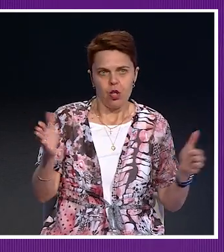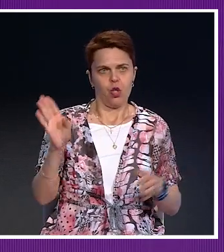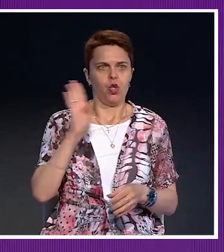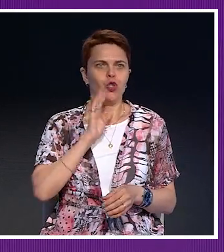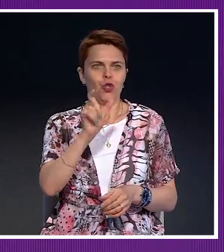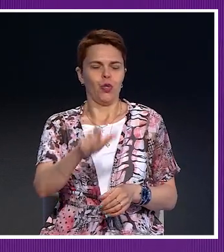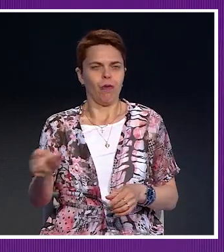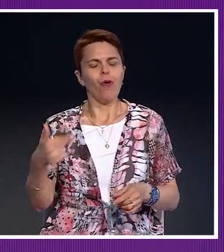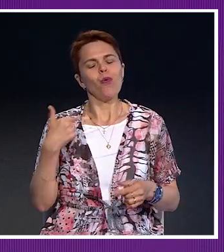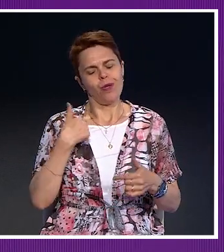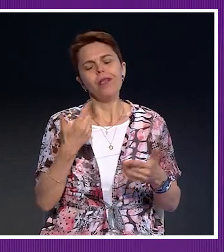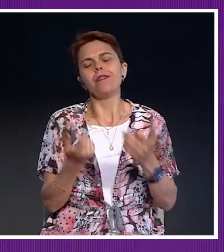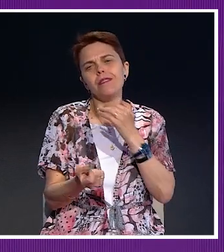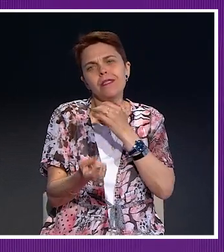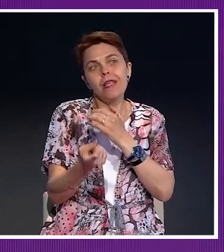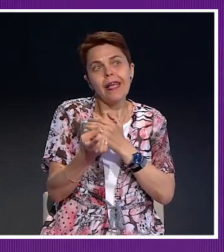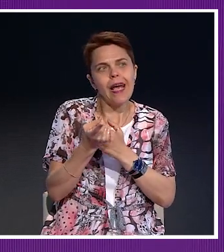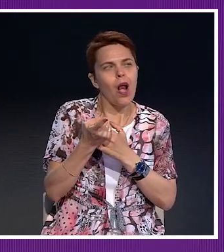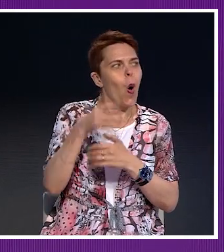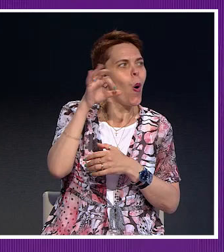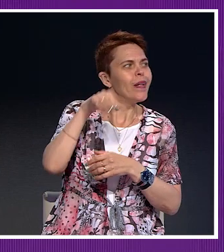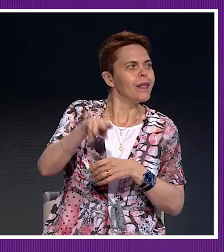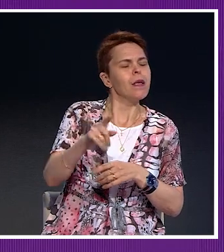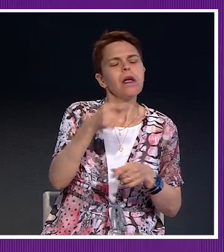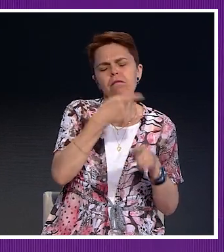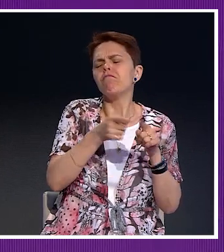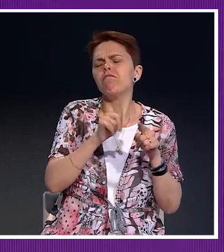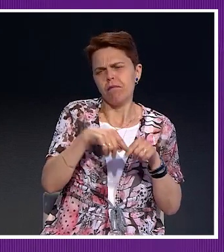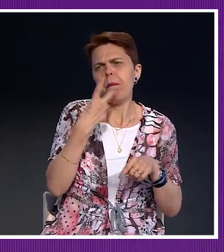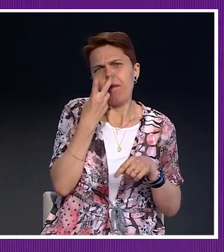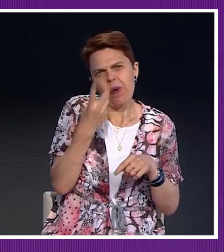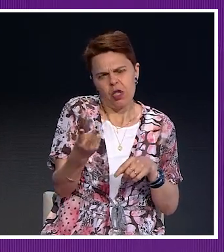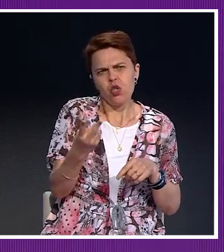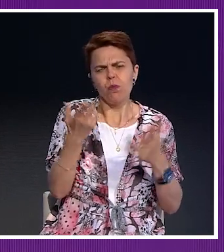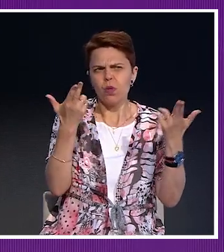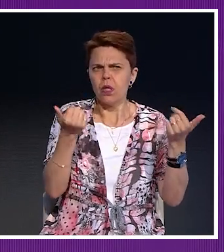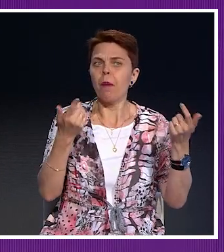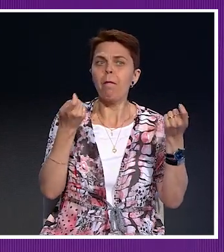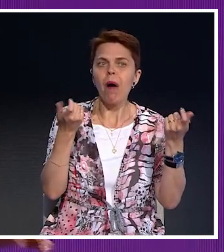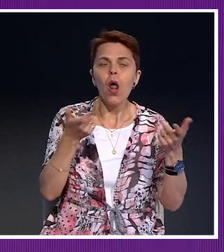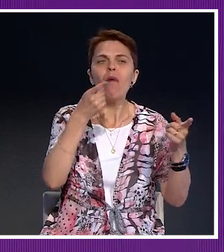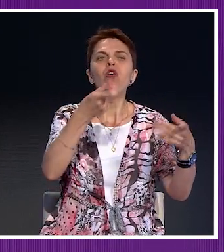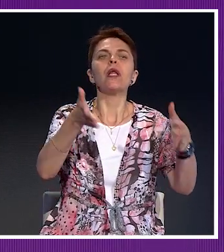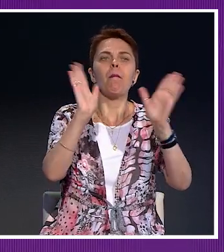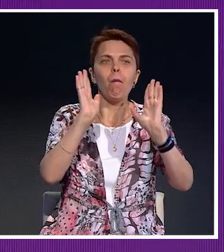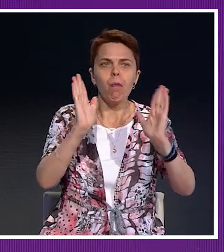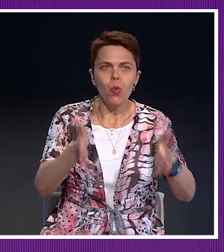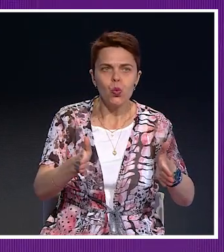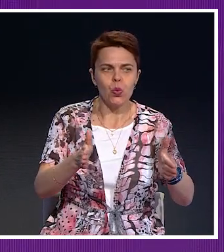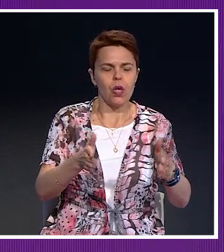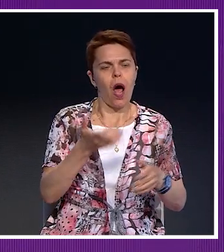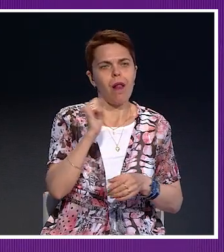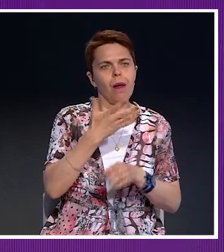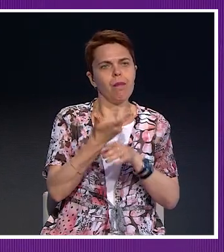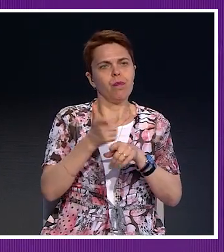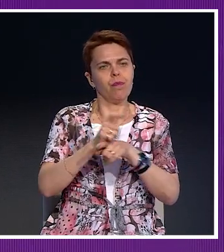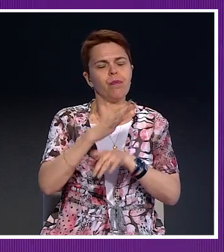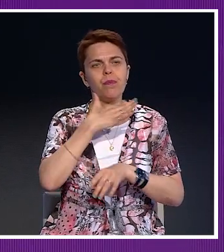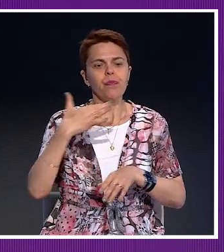нас з'являться все-таки жінки-голови ОТГ. Їх буде мало, це ми вже бачимо, але тим не менш вони будуть. Але буде